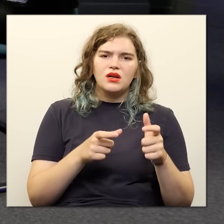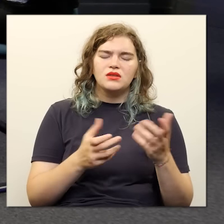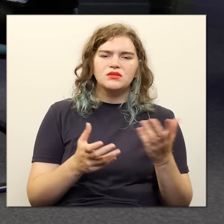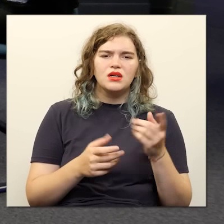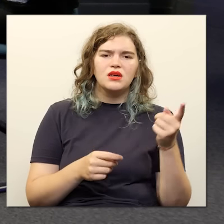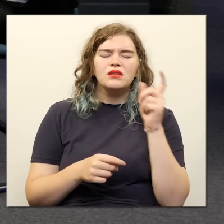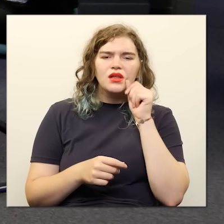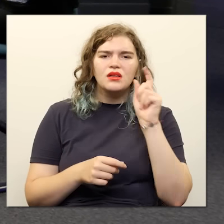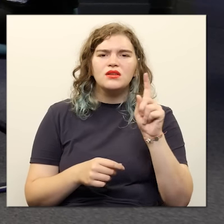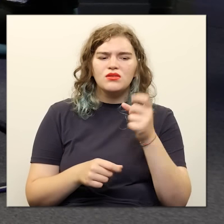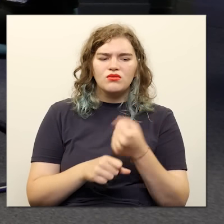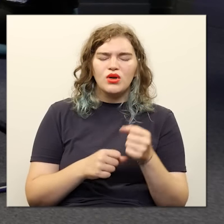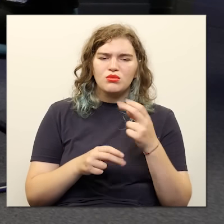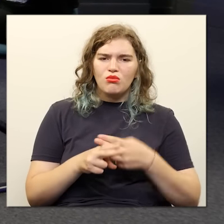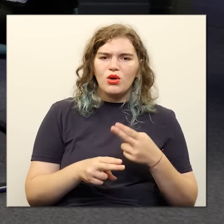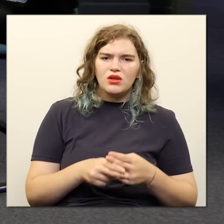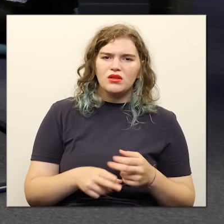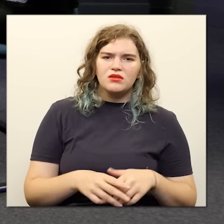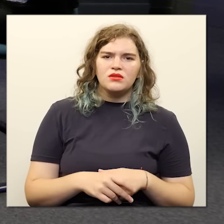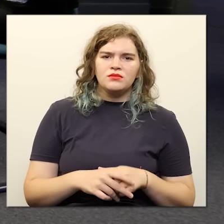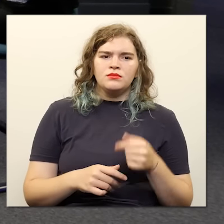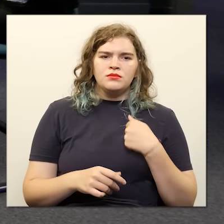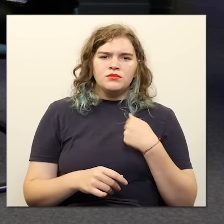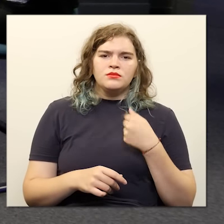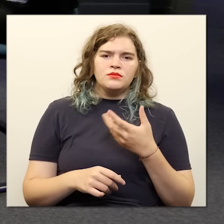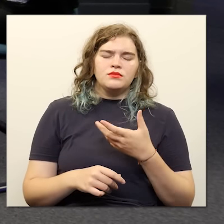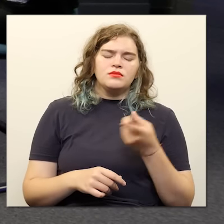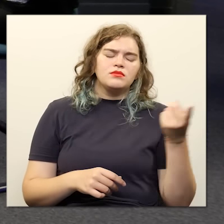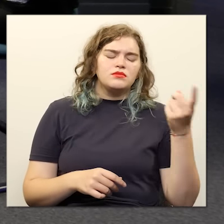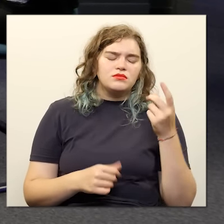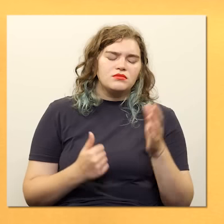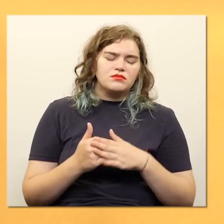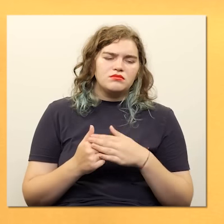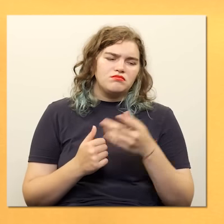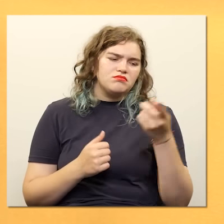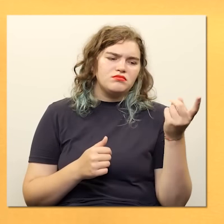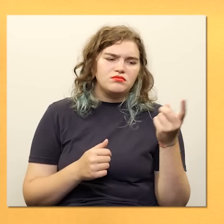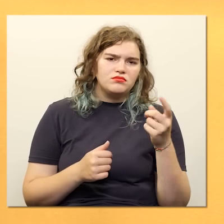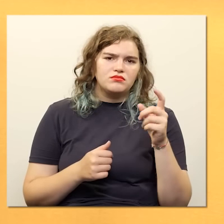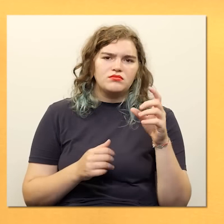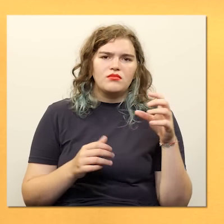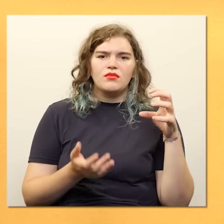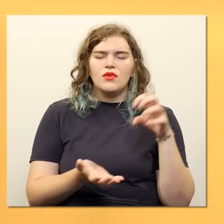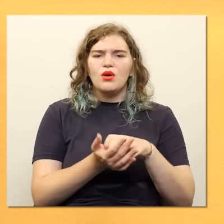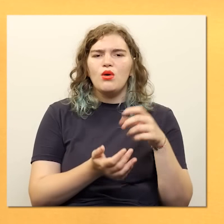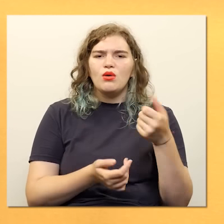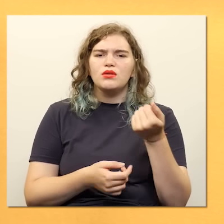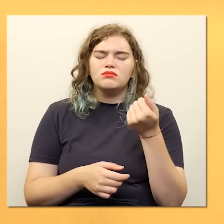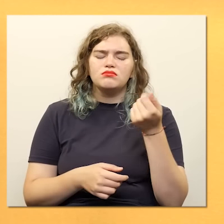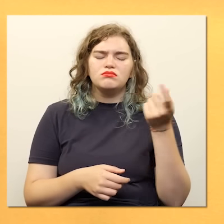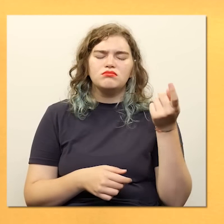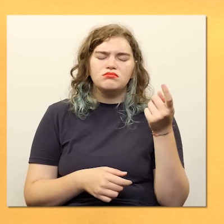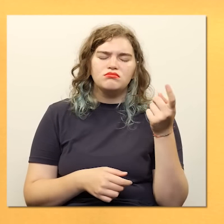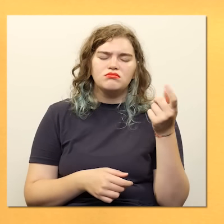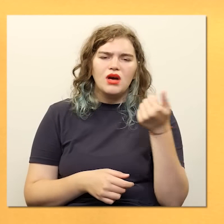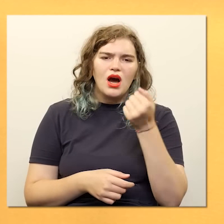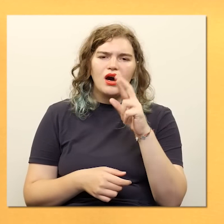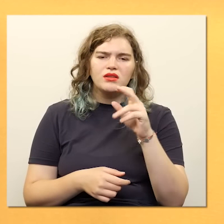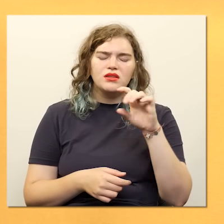clasă care tatăl ei era bolnav. Și atunci eu am luat în Ardeal. Noi atunci stăteam în